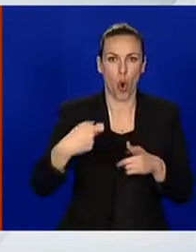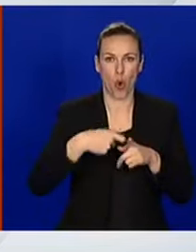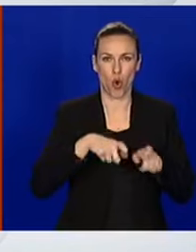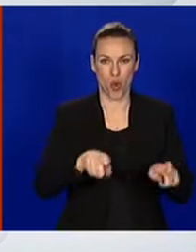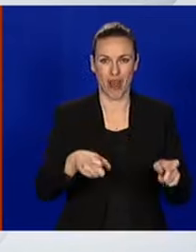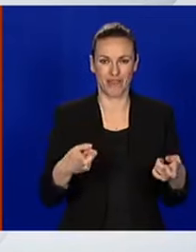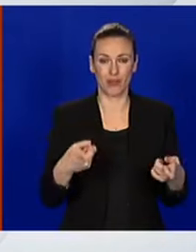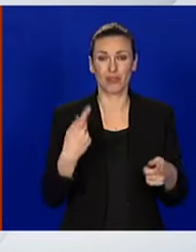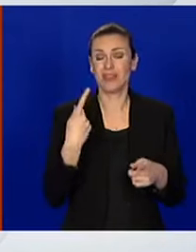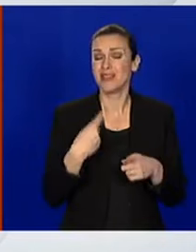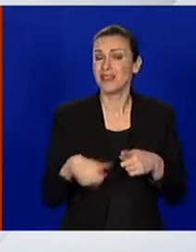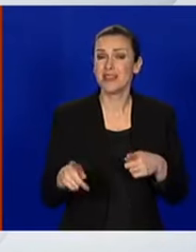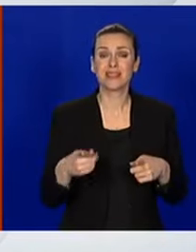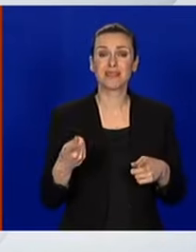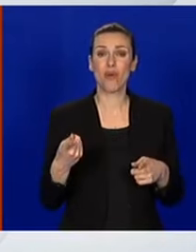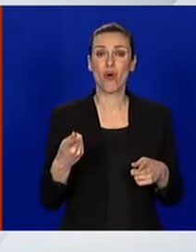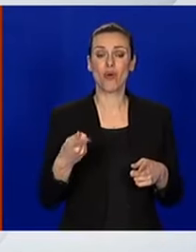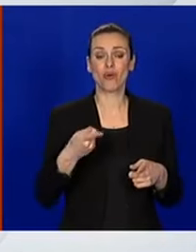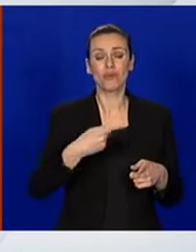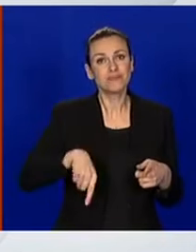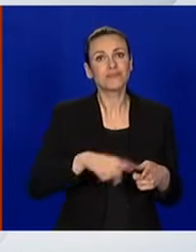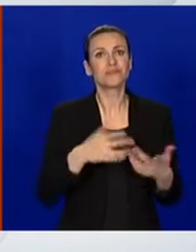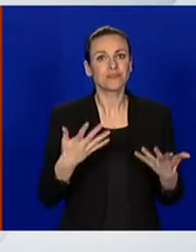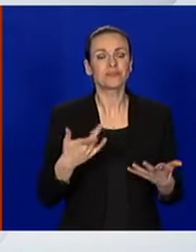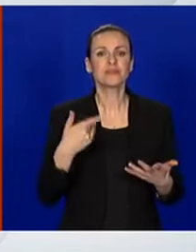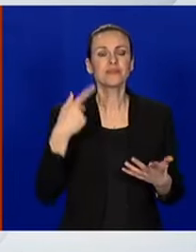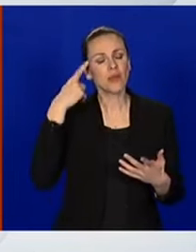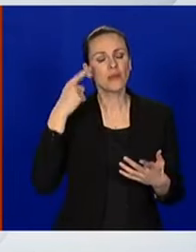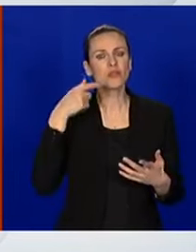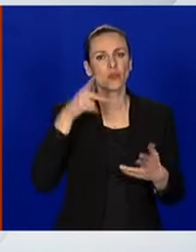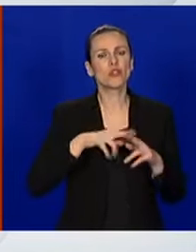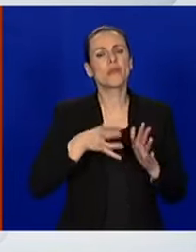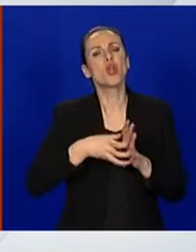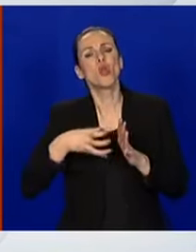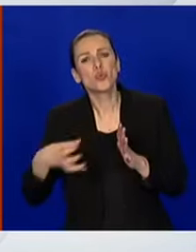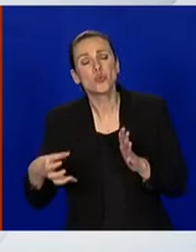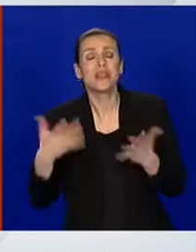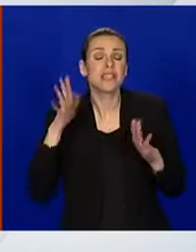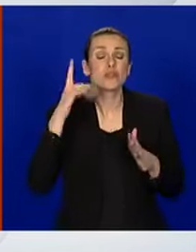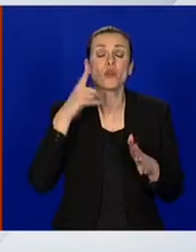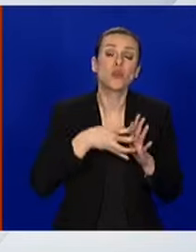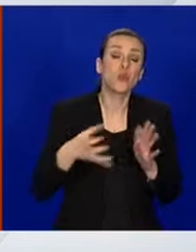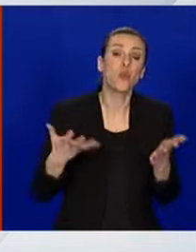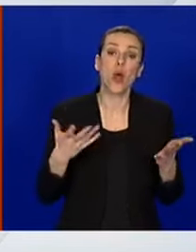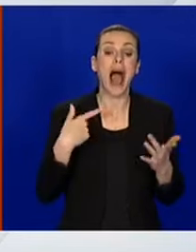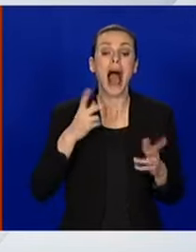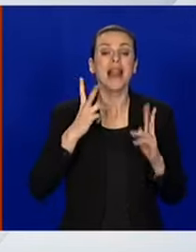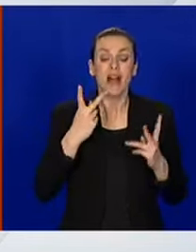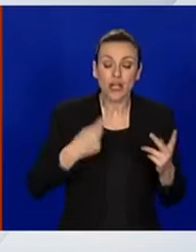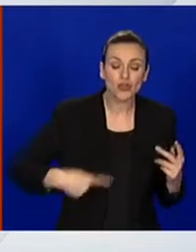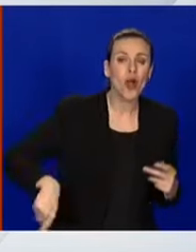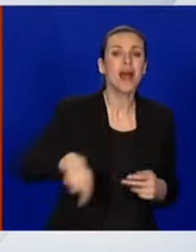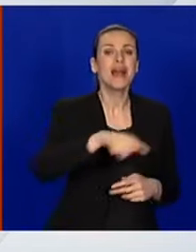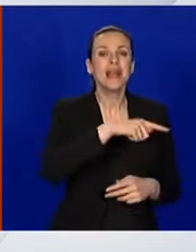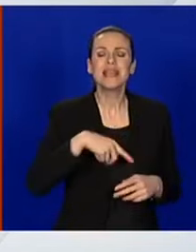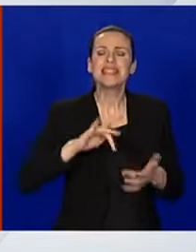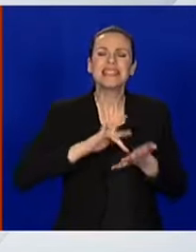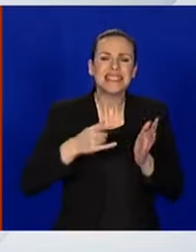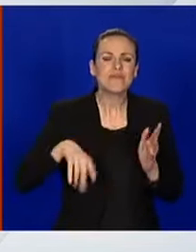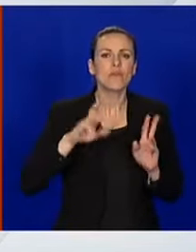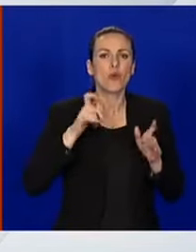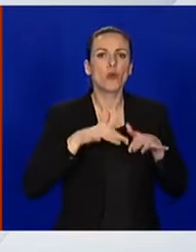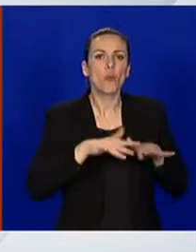smislu možemo govoriti o dugom vremenskom periodu. Međutim, što je najvažnije, na nama je svima i možemo utjecati